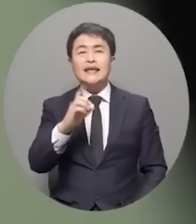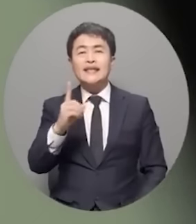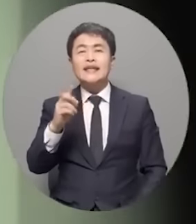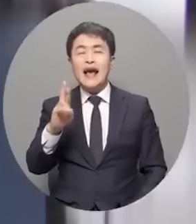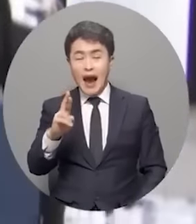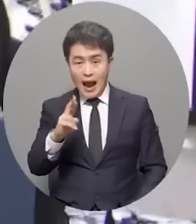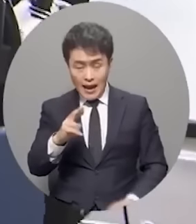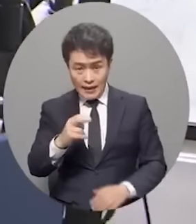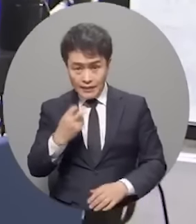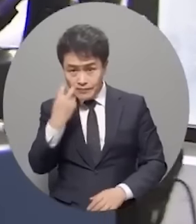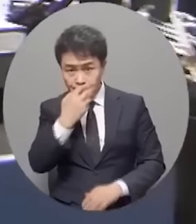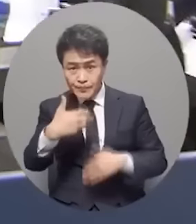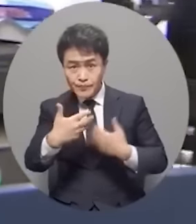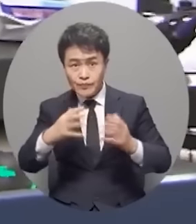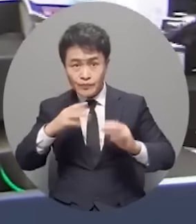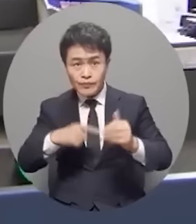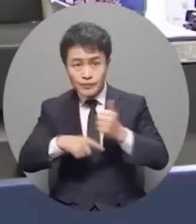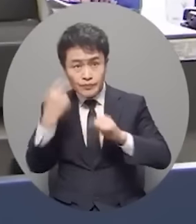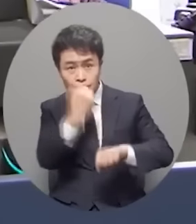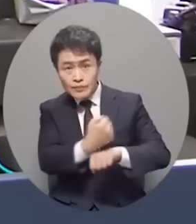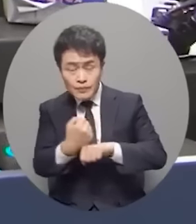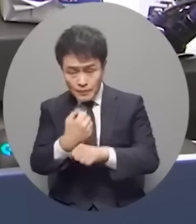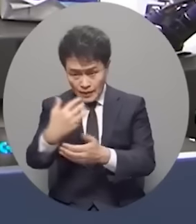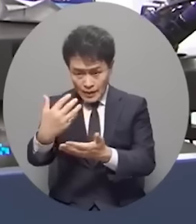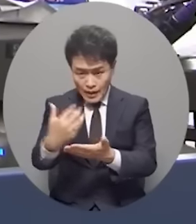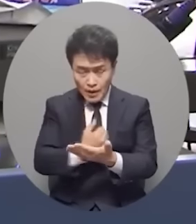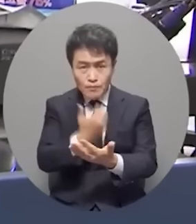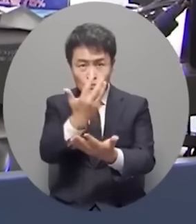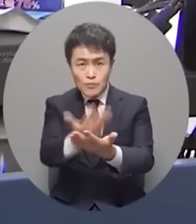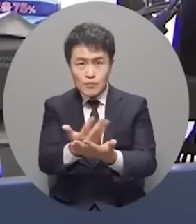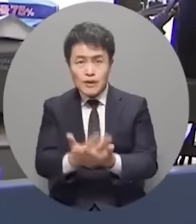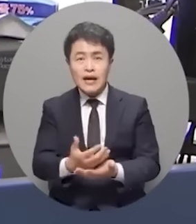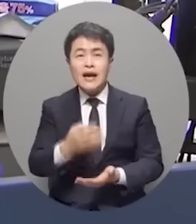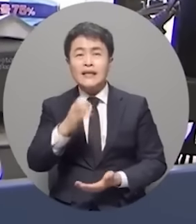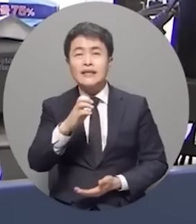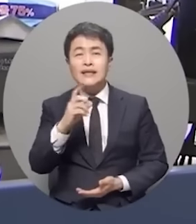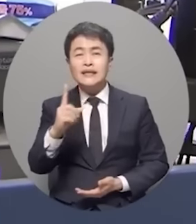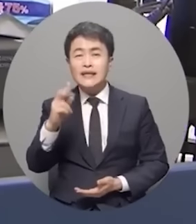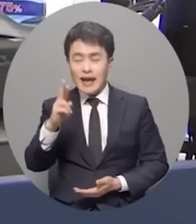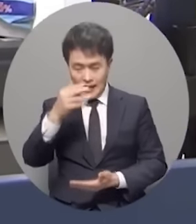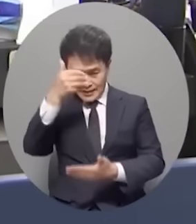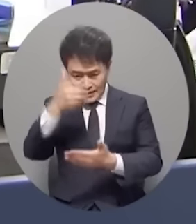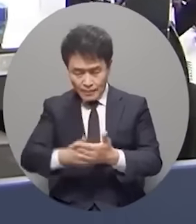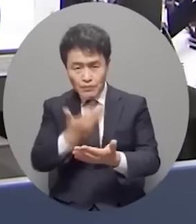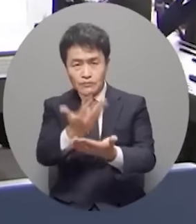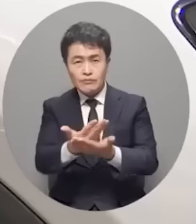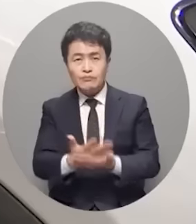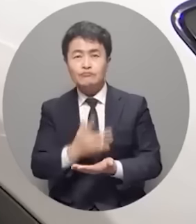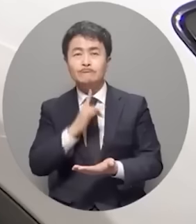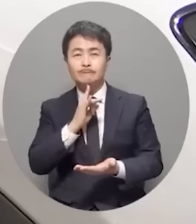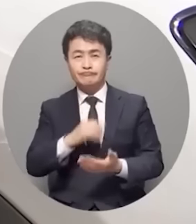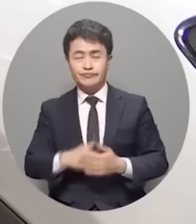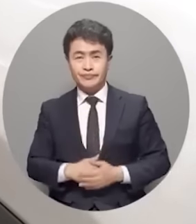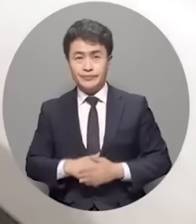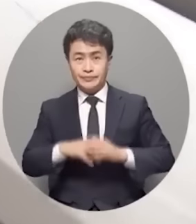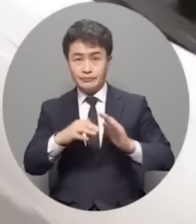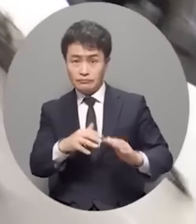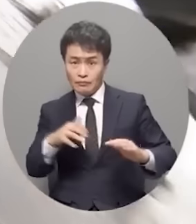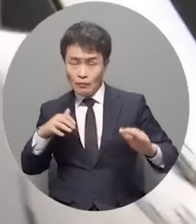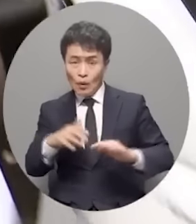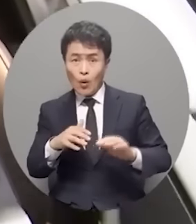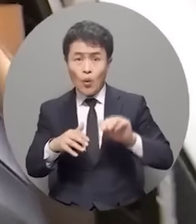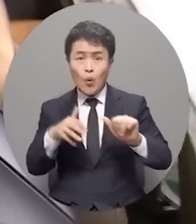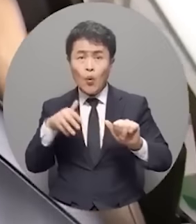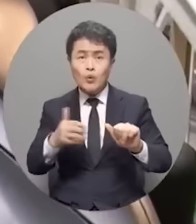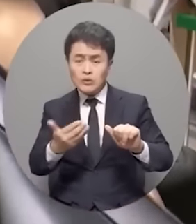진행됩니다. 국립과학수사연구원이 확보할 수 있는 자료는 EDR에 남아있는 자료뿐입니다. 사고 5초 전,